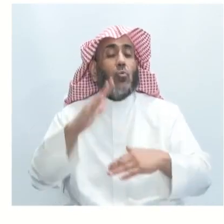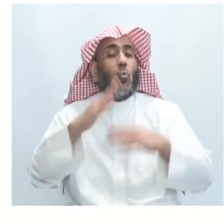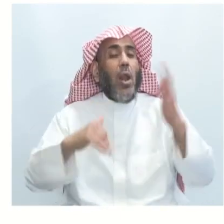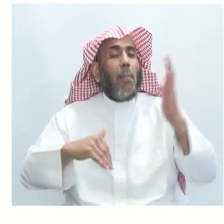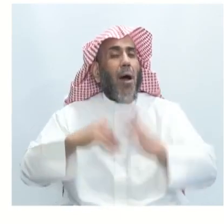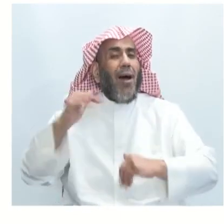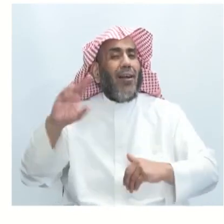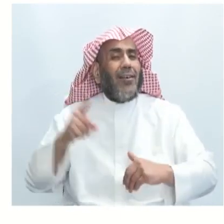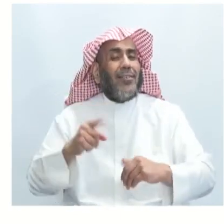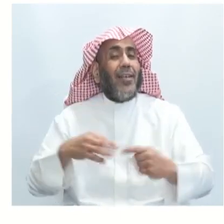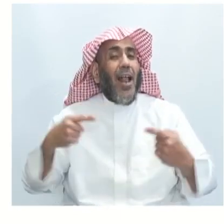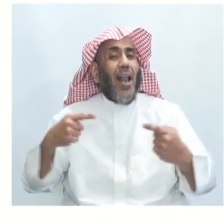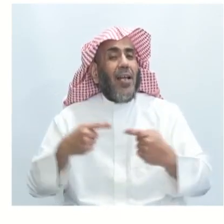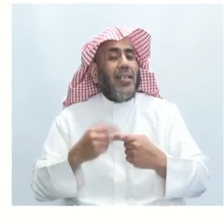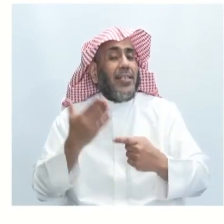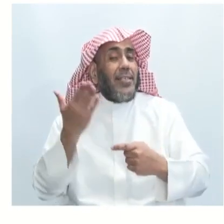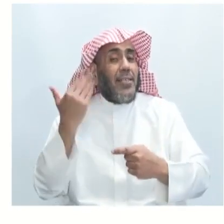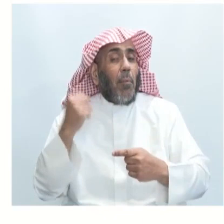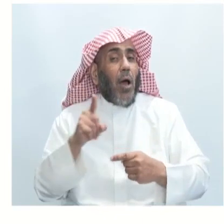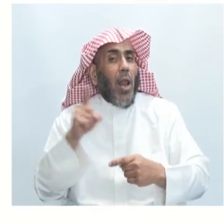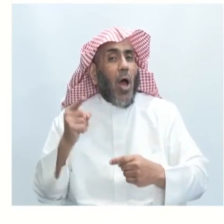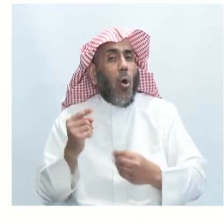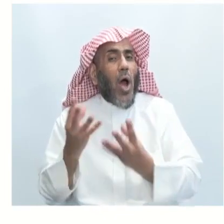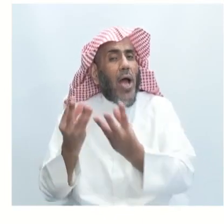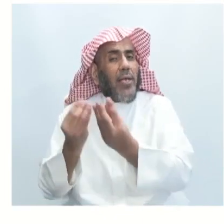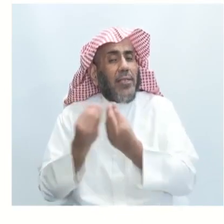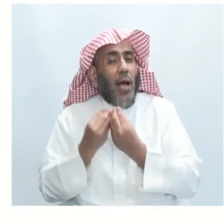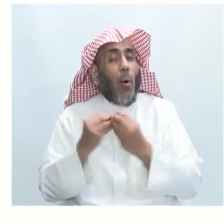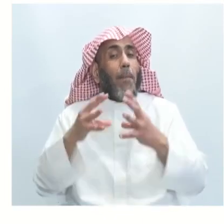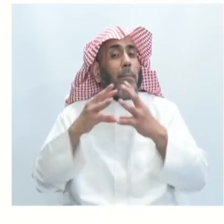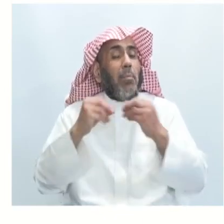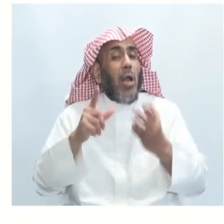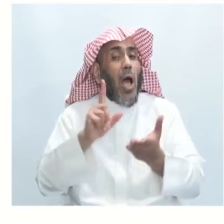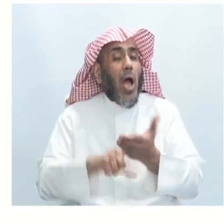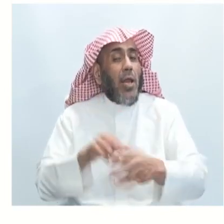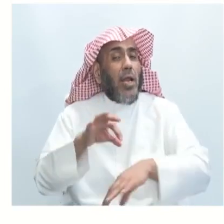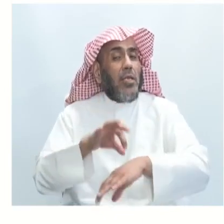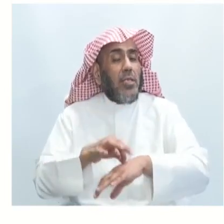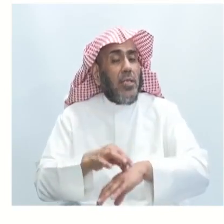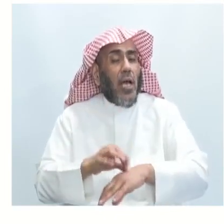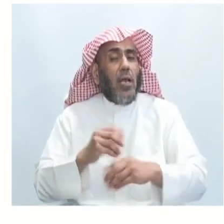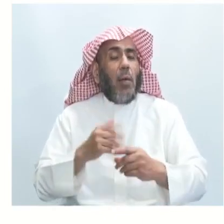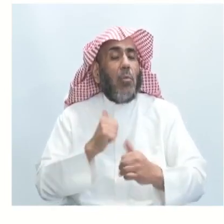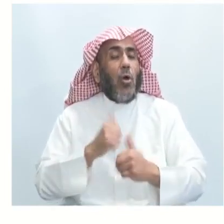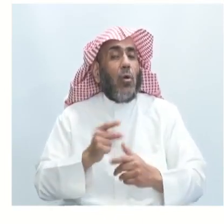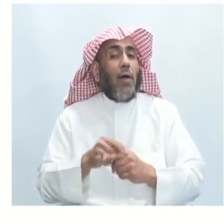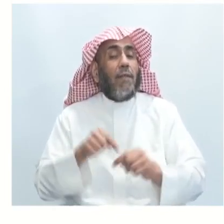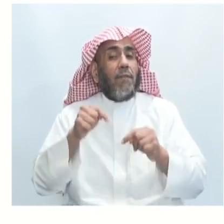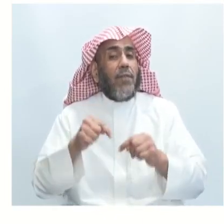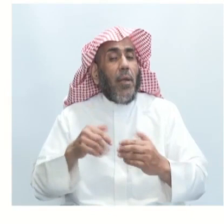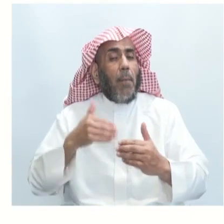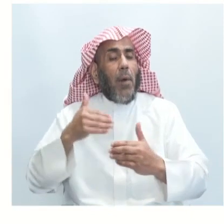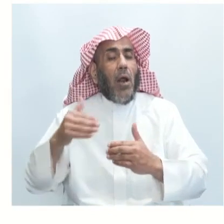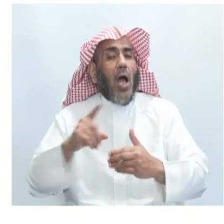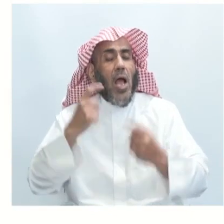والمهارات التي سبق له اكتسابها بمعنى ان الانسان ابنائي وبنات الطلاب في مراحل